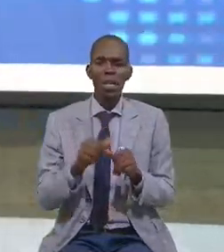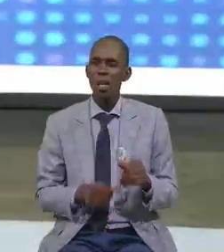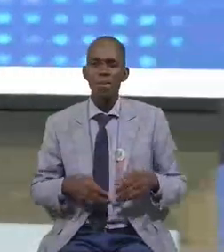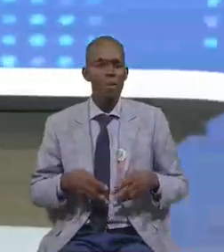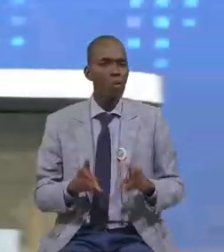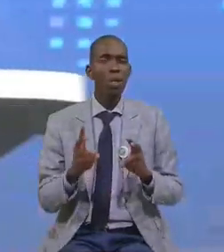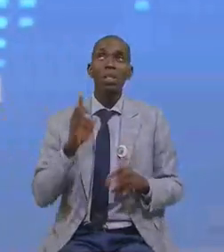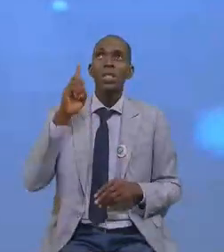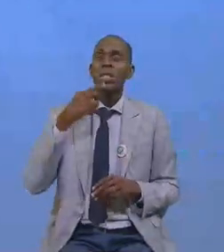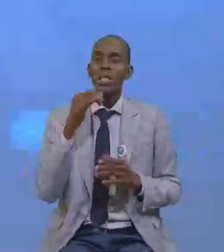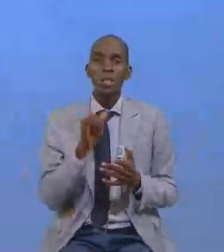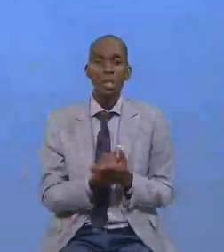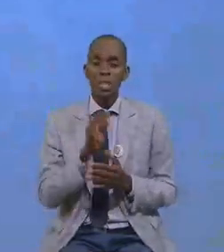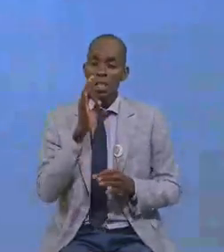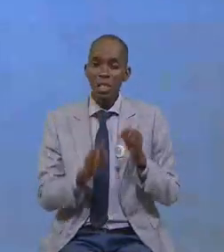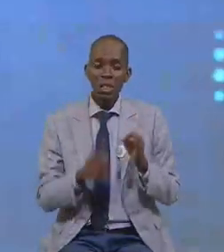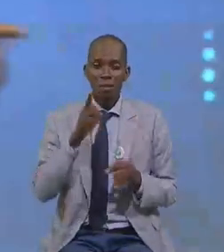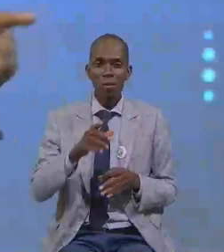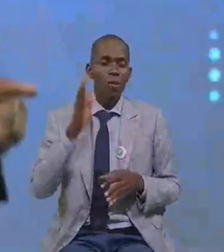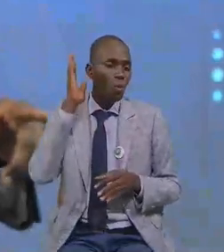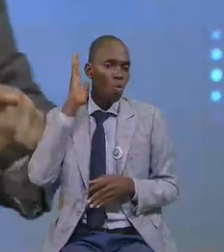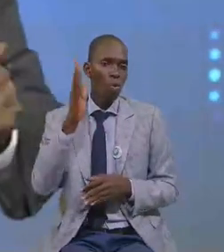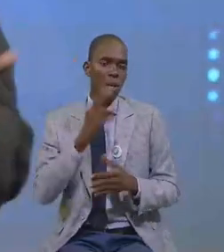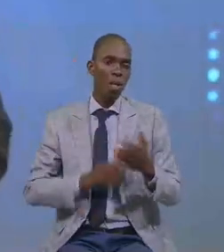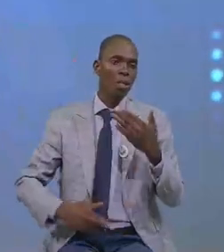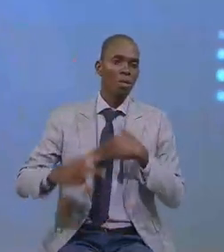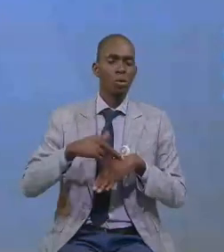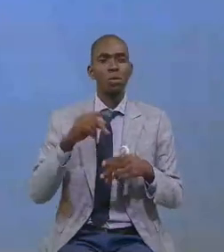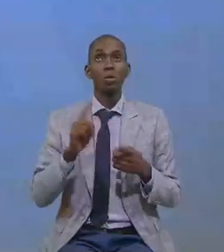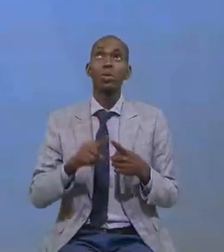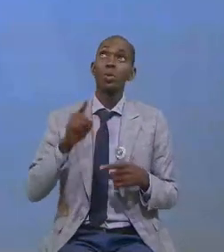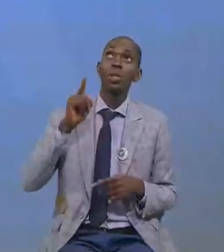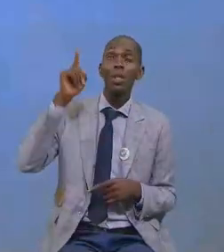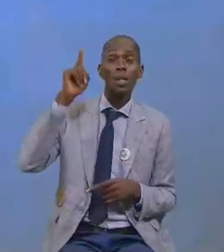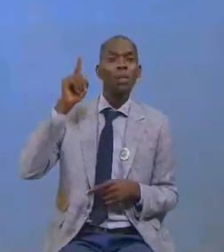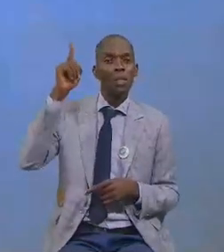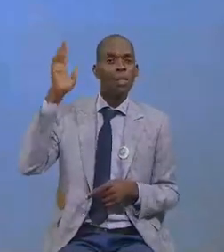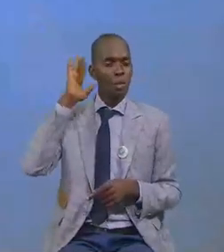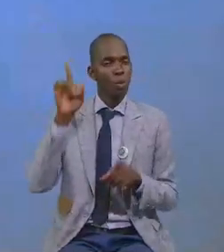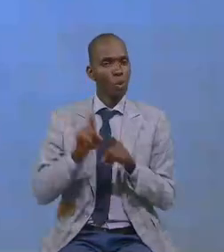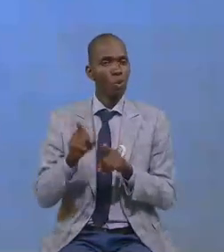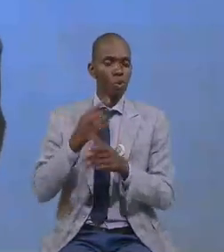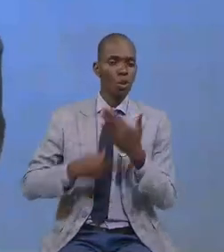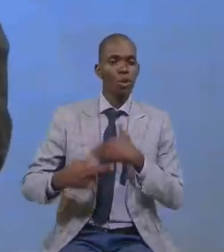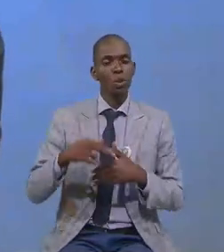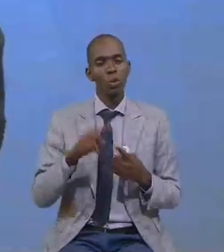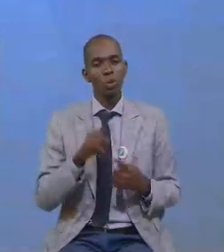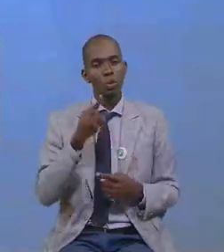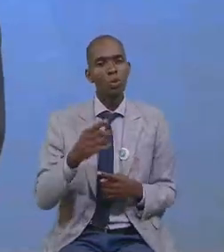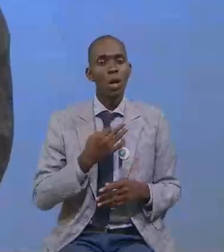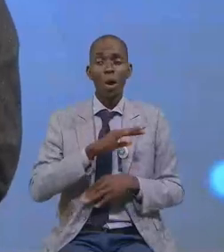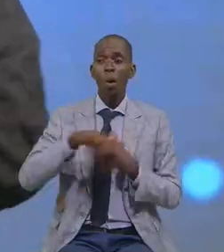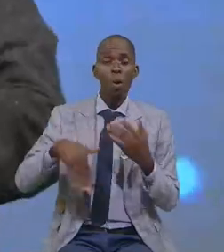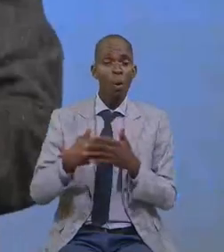manière. Et si toi, tu vas revenir à lui, lui reviendra à toi. Et toutes les nations